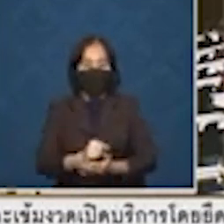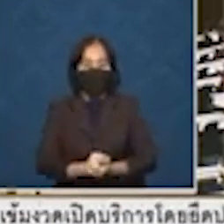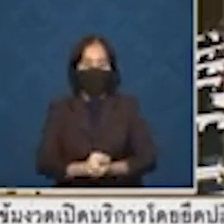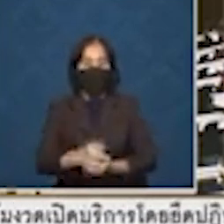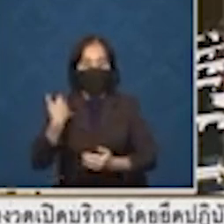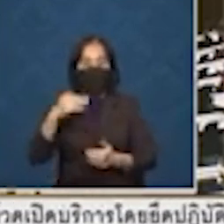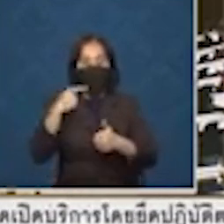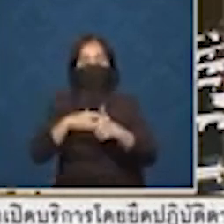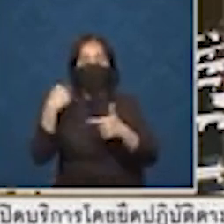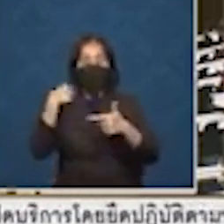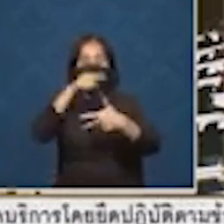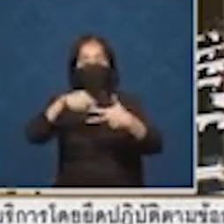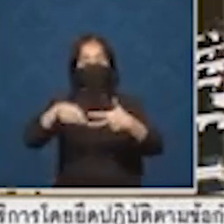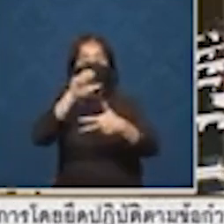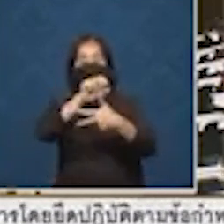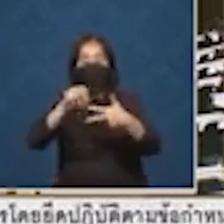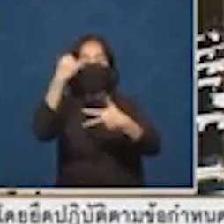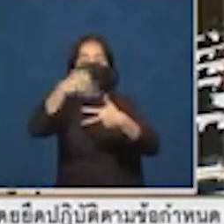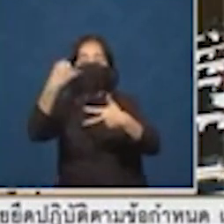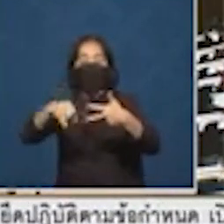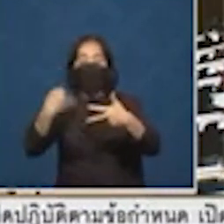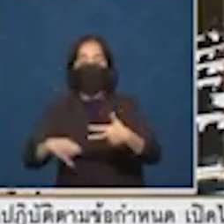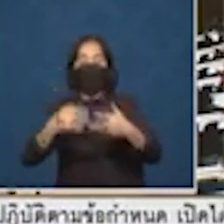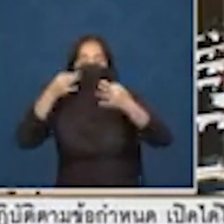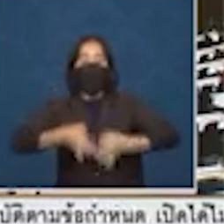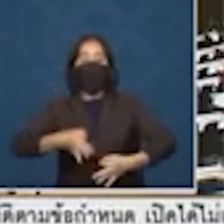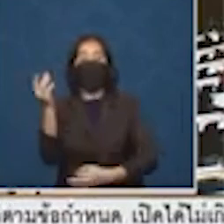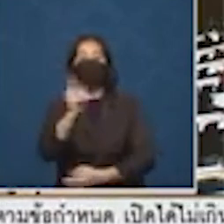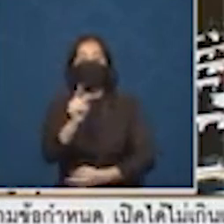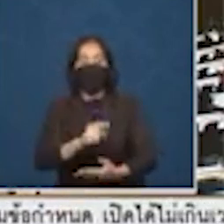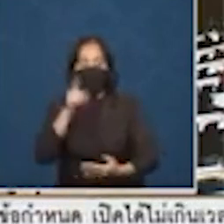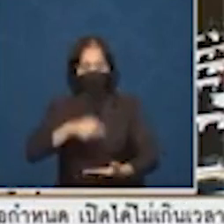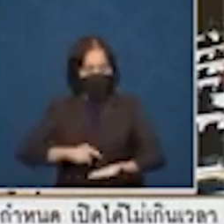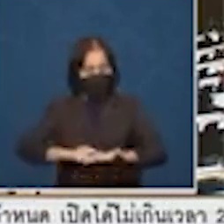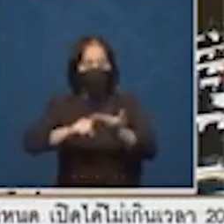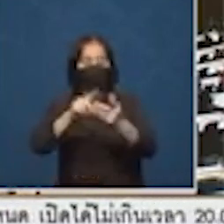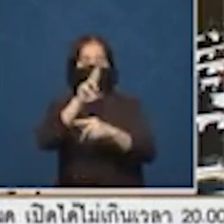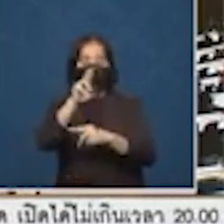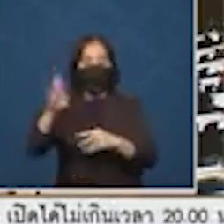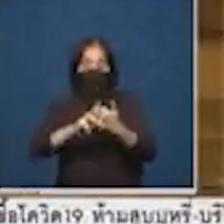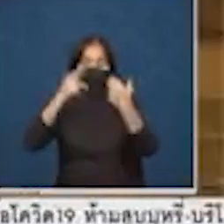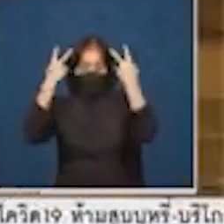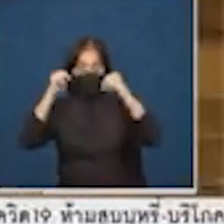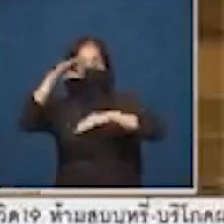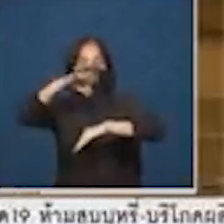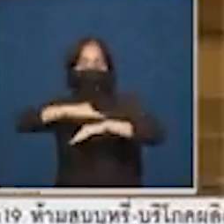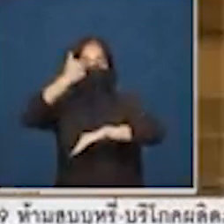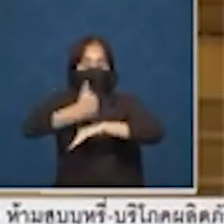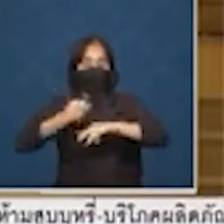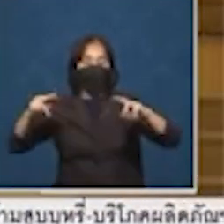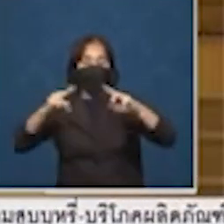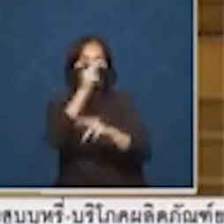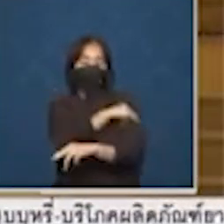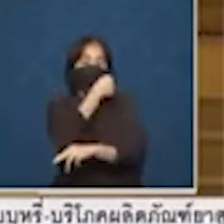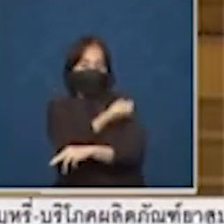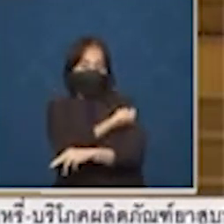งสิมันเยอะอันเรื่องของผมมันเป็นการตัดใจของผมในสภาคืออย่าถามค